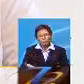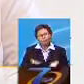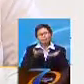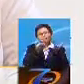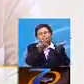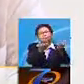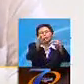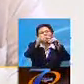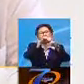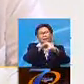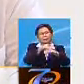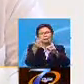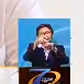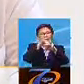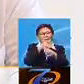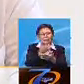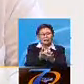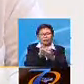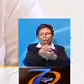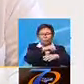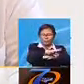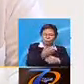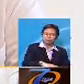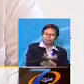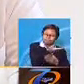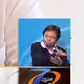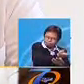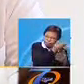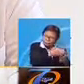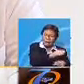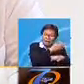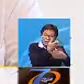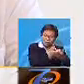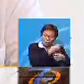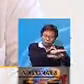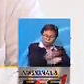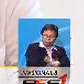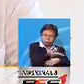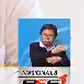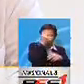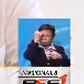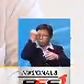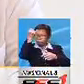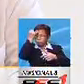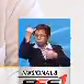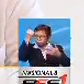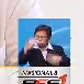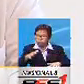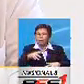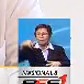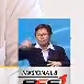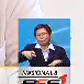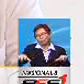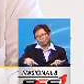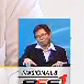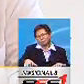kepada apa tu Economic csil dan beberapa idea dan suggestion yang perlu